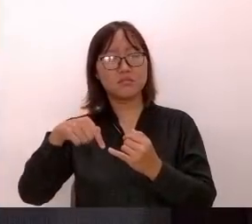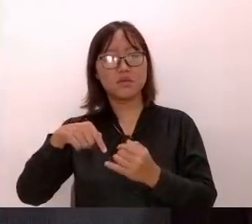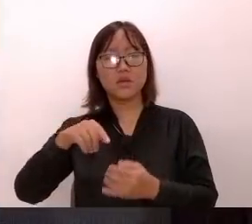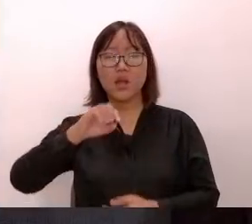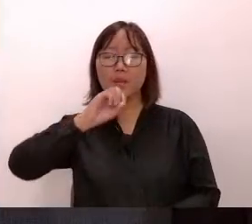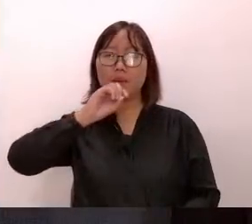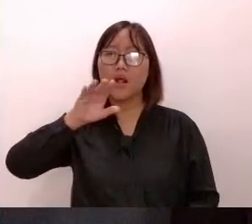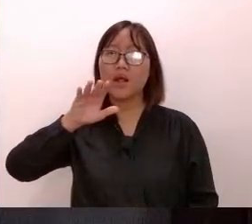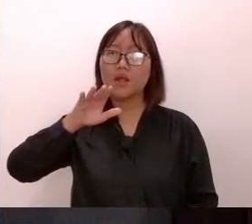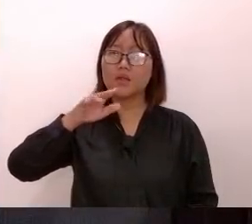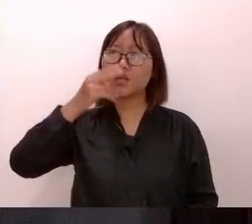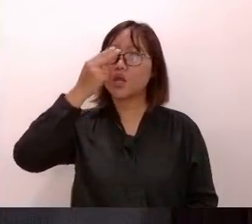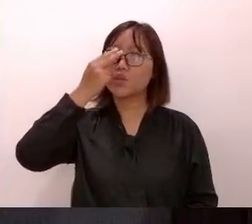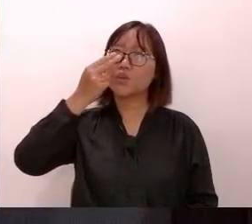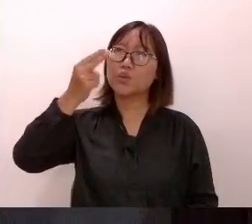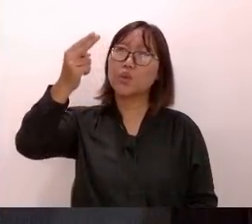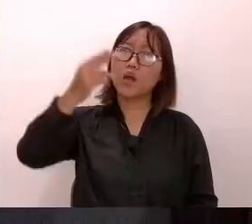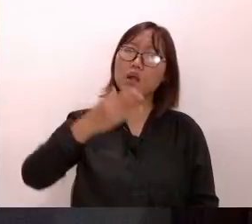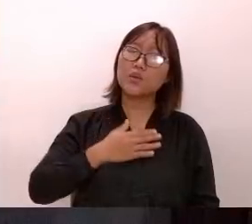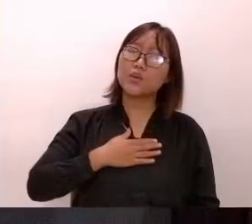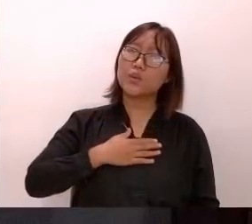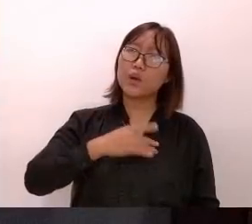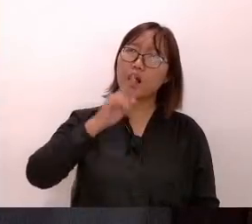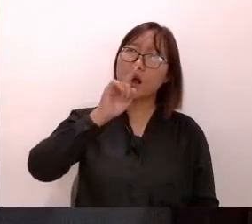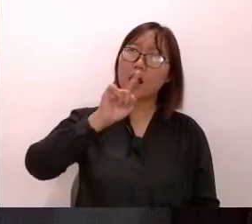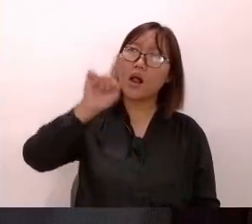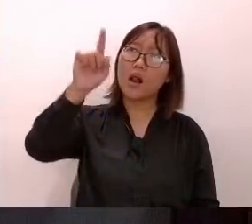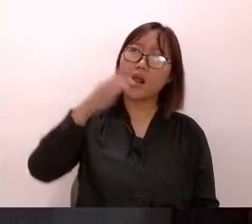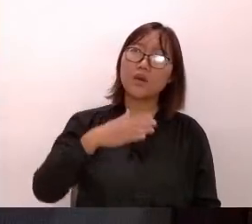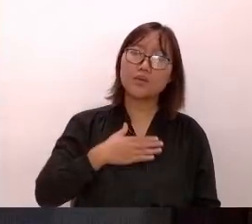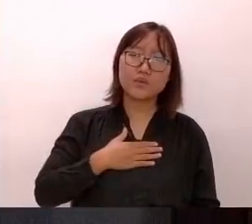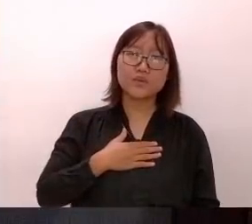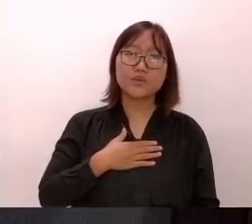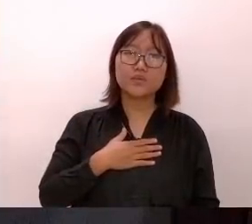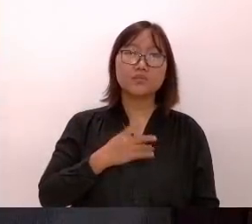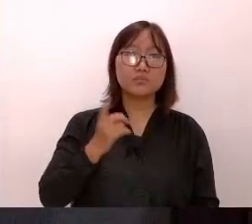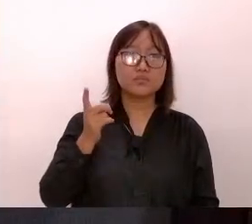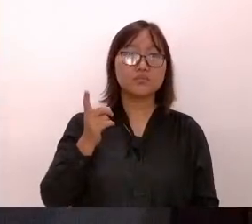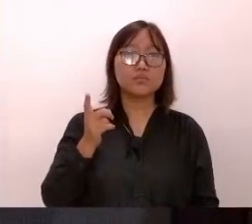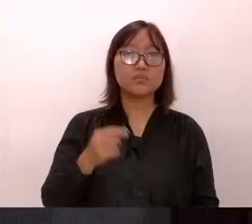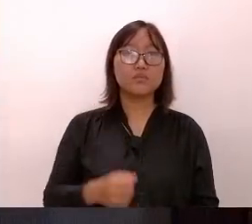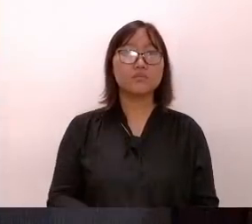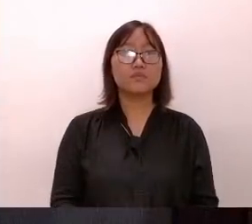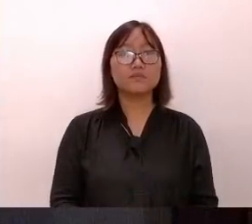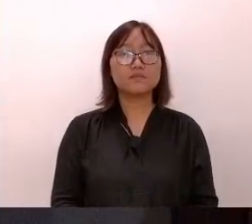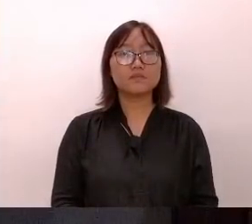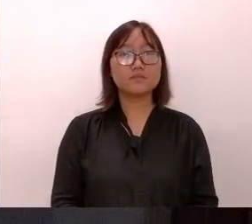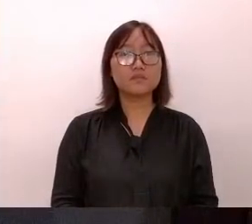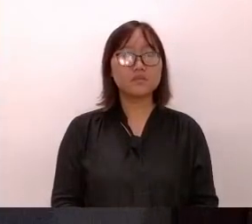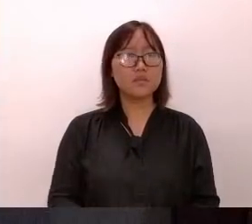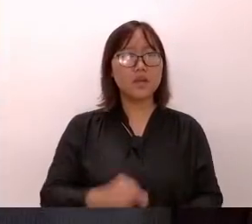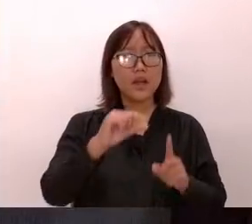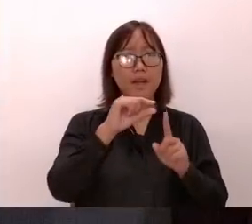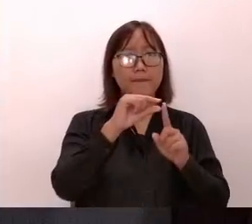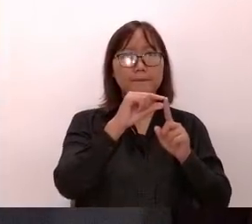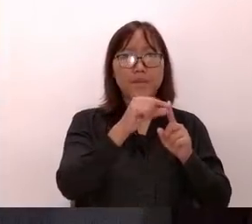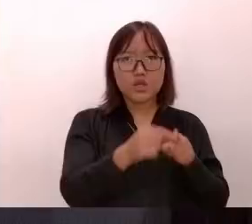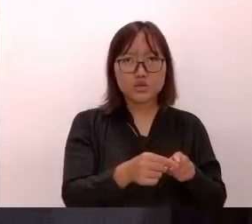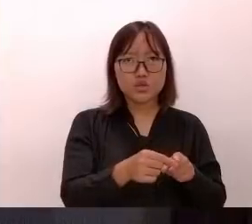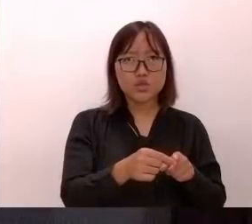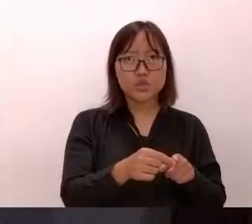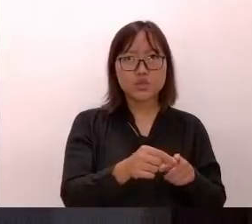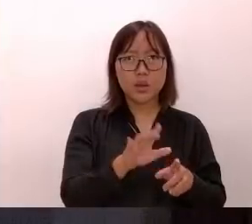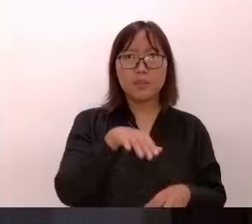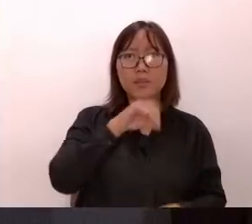pengakuan sebelum Petrus mengaku tapi engkau adalah Mesias tapi yang mengaku Engkau adalah Allah